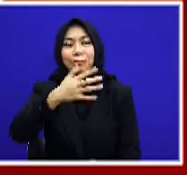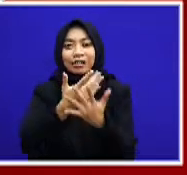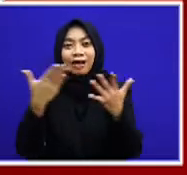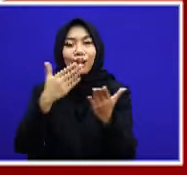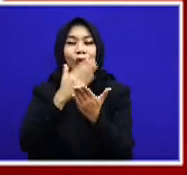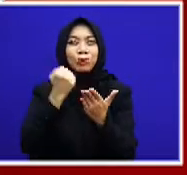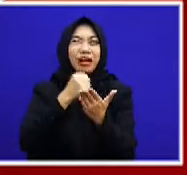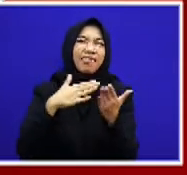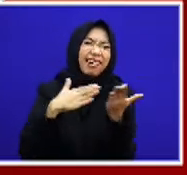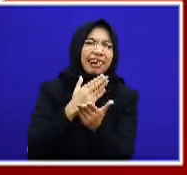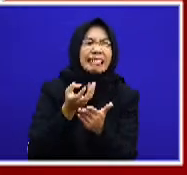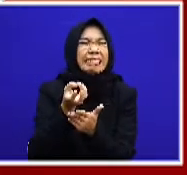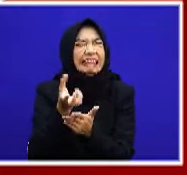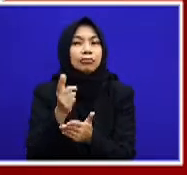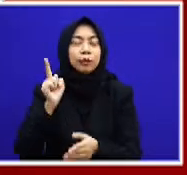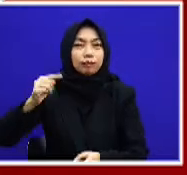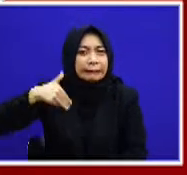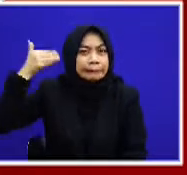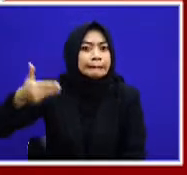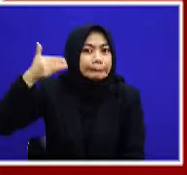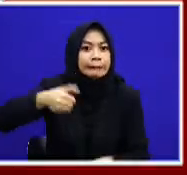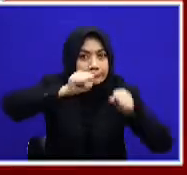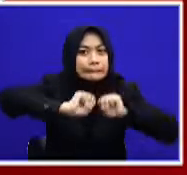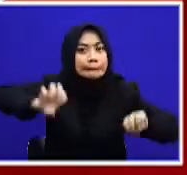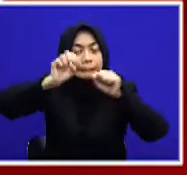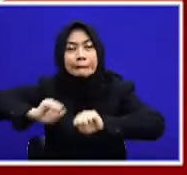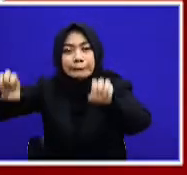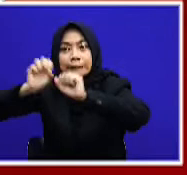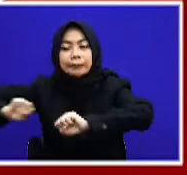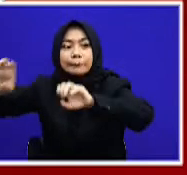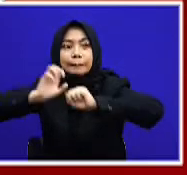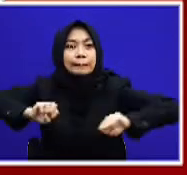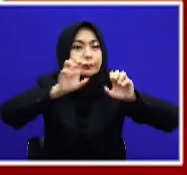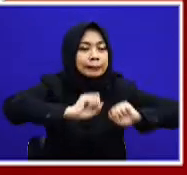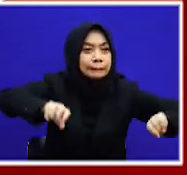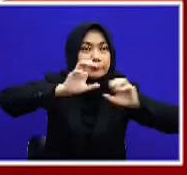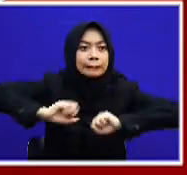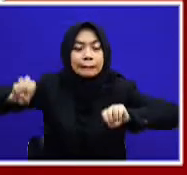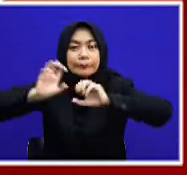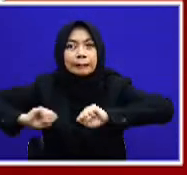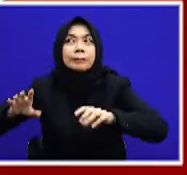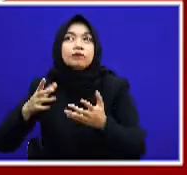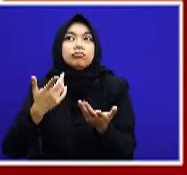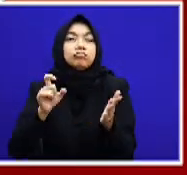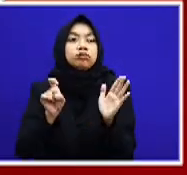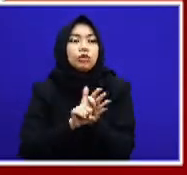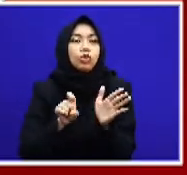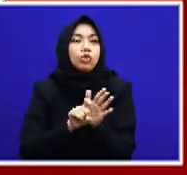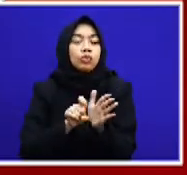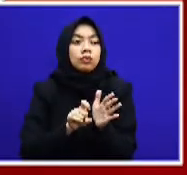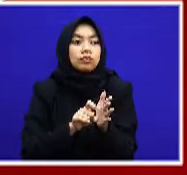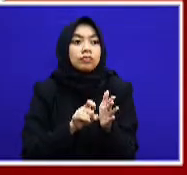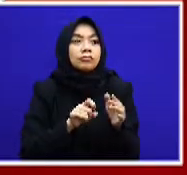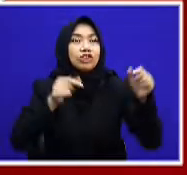memang kita selalu gencar melakukan sosialisasi, baik itu yang kita lakukan melalui